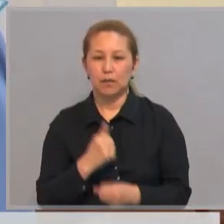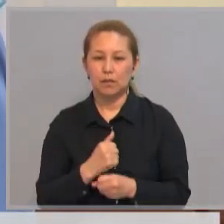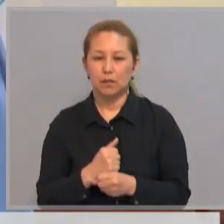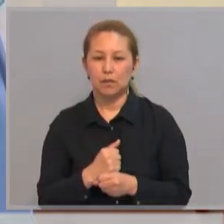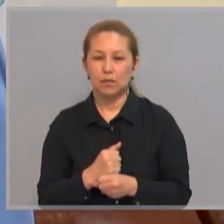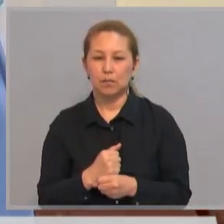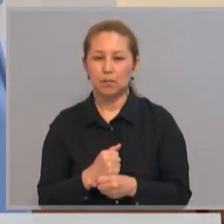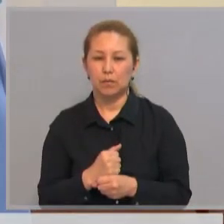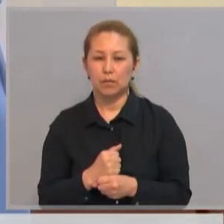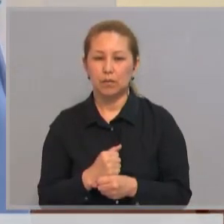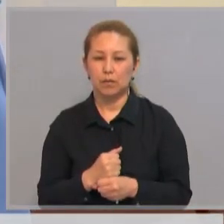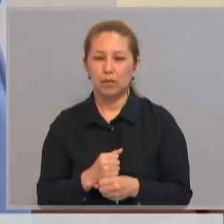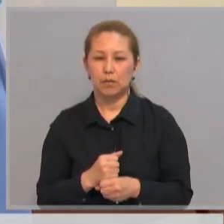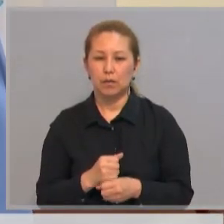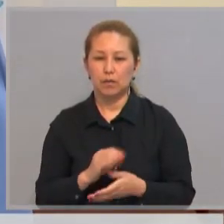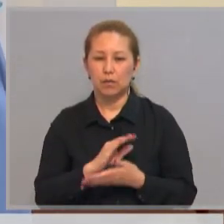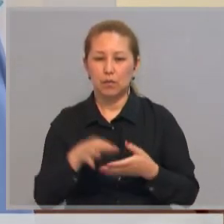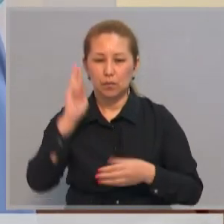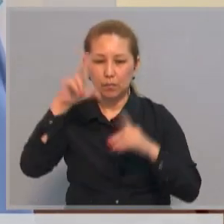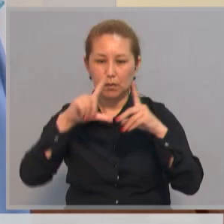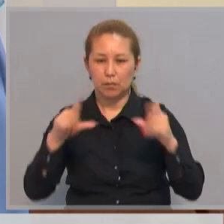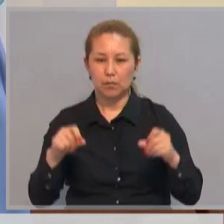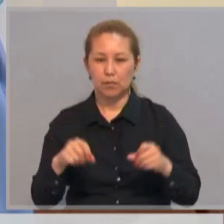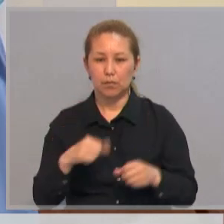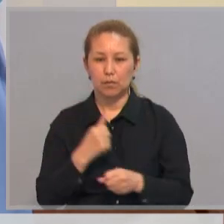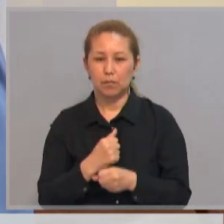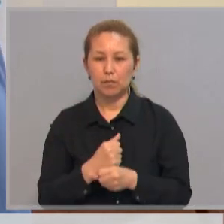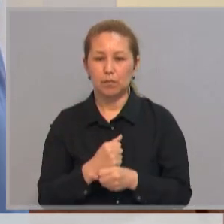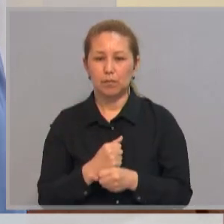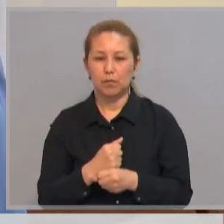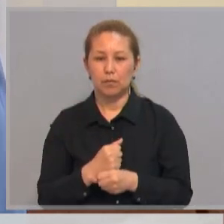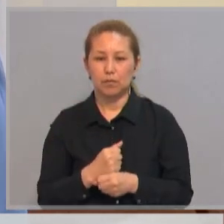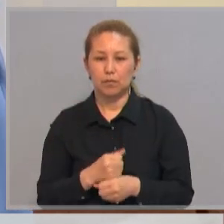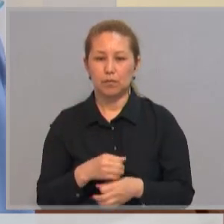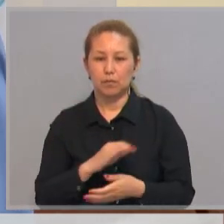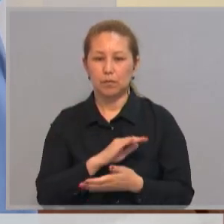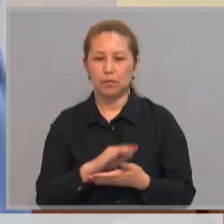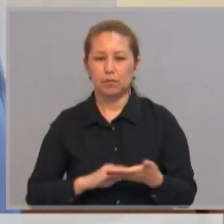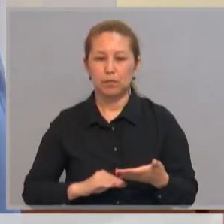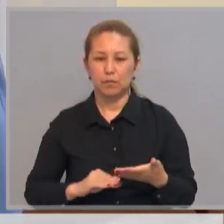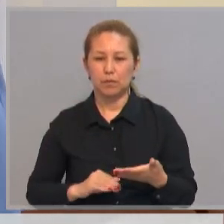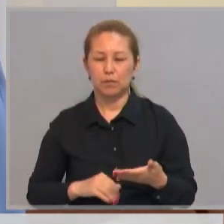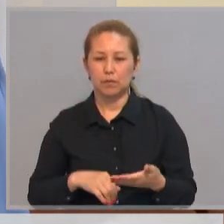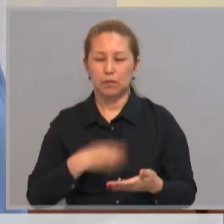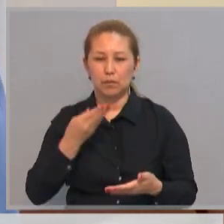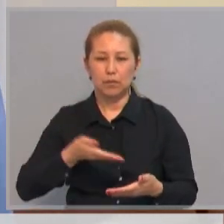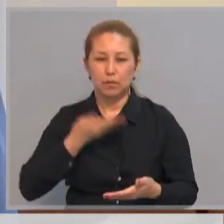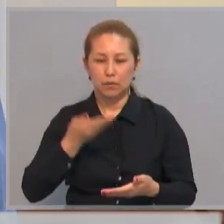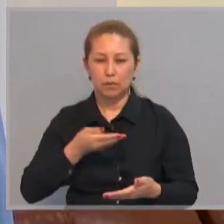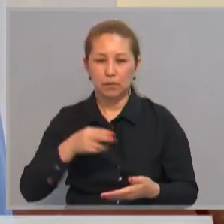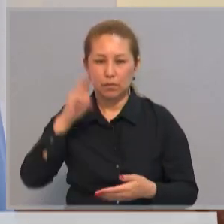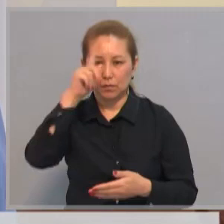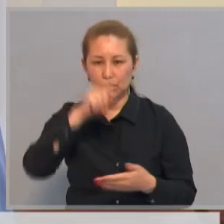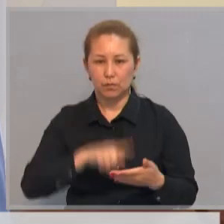орналасқан 39 жалпы орта мектептерге барып, білім беру ұйымдарына барып, лекция жұмыстарын жүргіздік. Лекция сабақтарын өткіздік, түсіндірме жұмыстарын